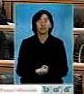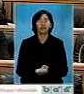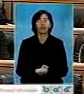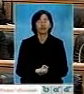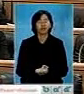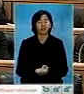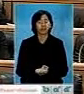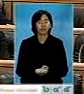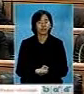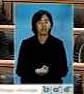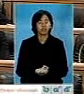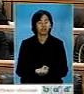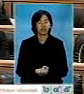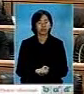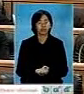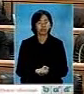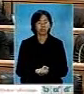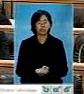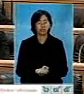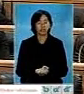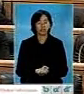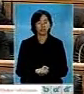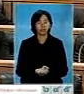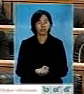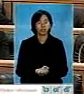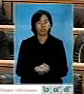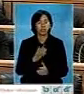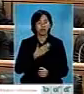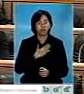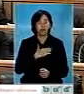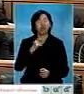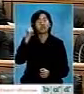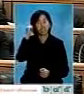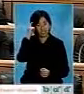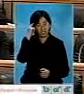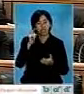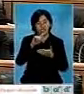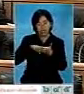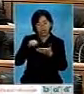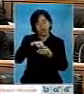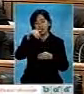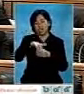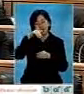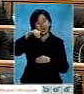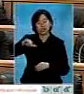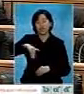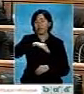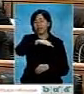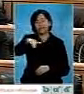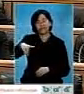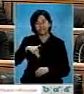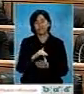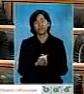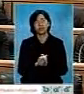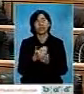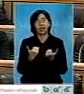แต่อย่างไรก็แล้วแต่นะครับควรมาจากการเลือกตั้งทั้งหมด นี่คือตรรก